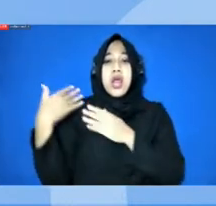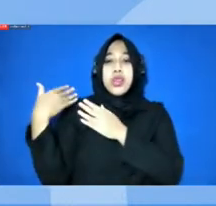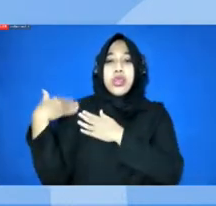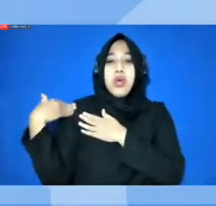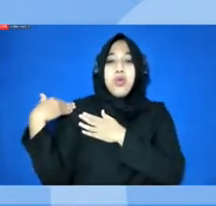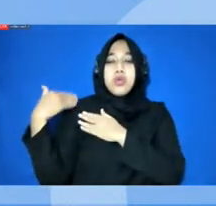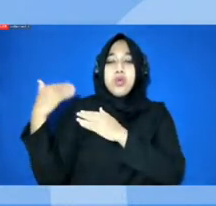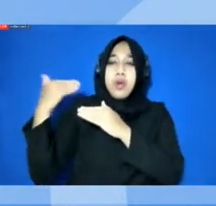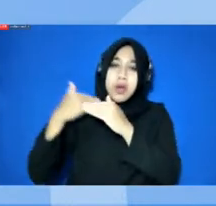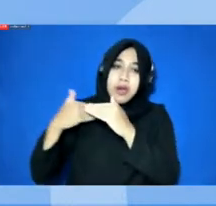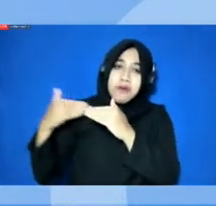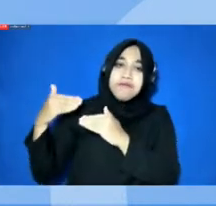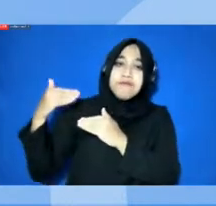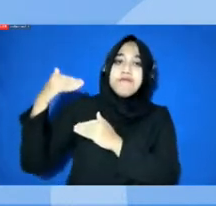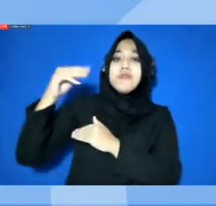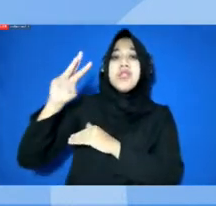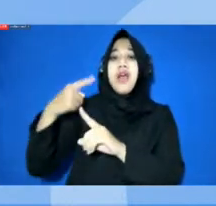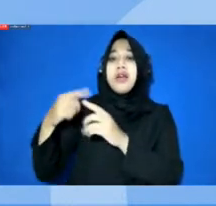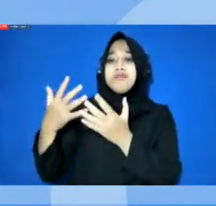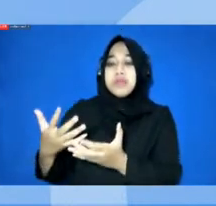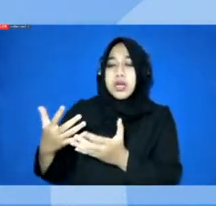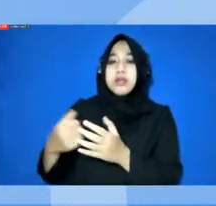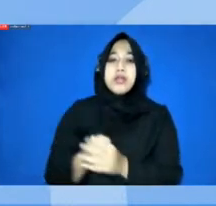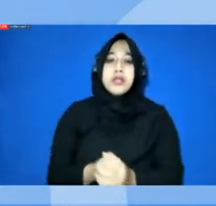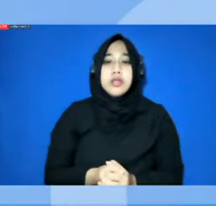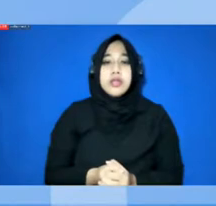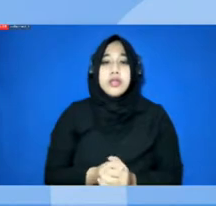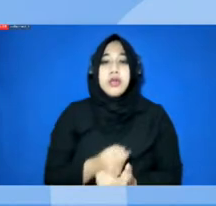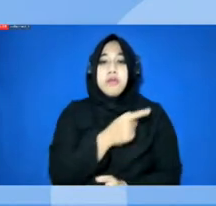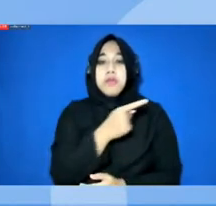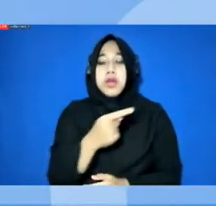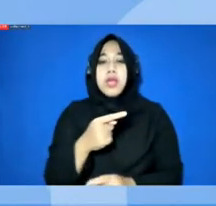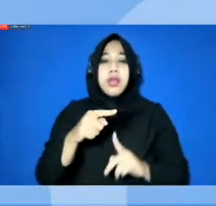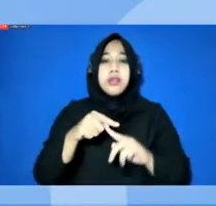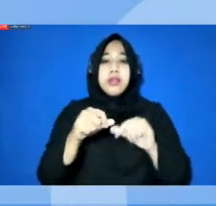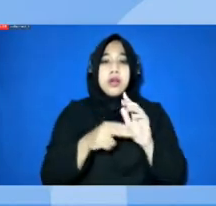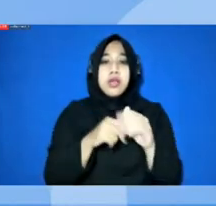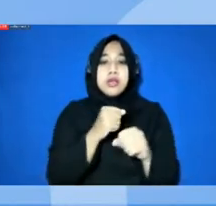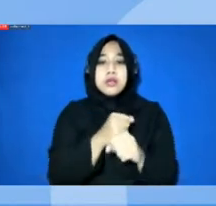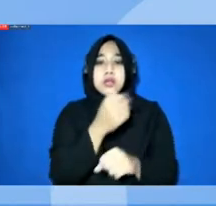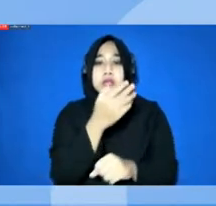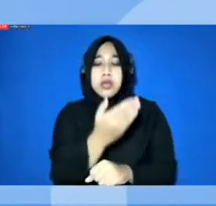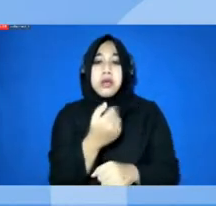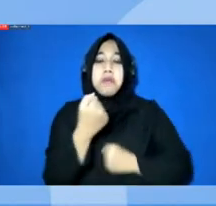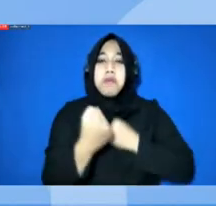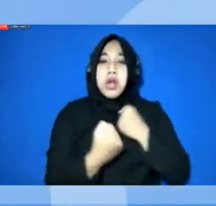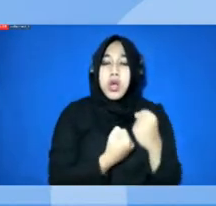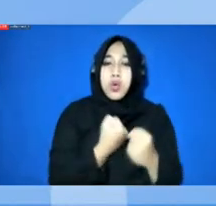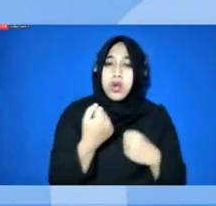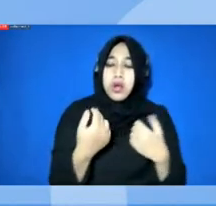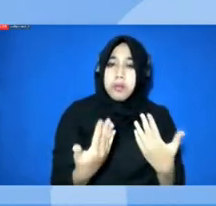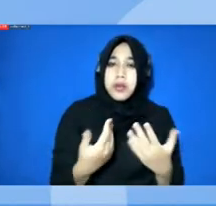ya. Ya, mereka high education, mereka kemudian melakukan